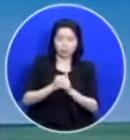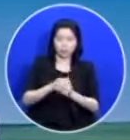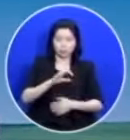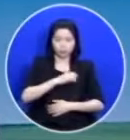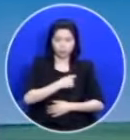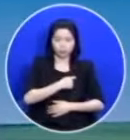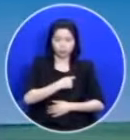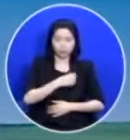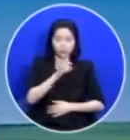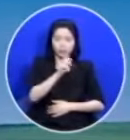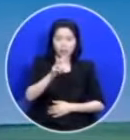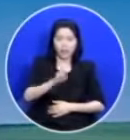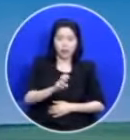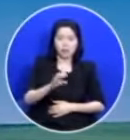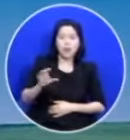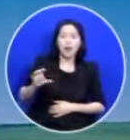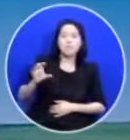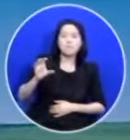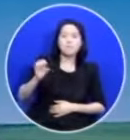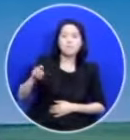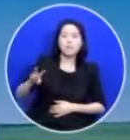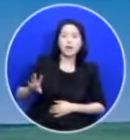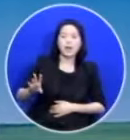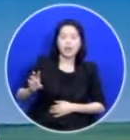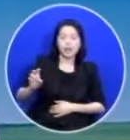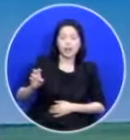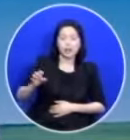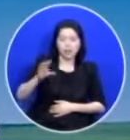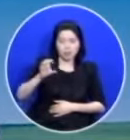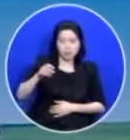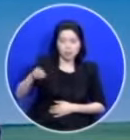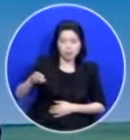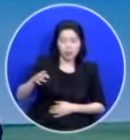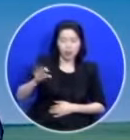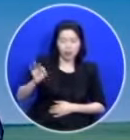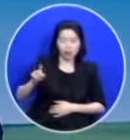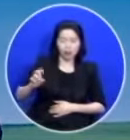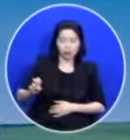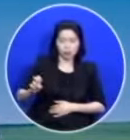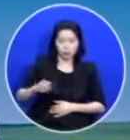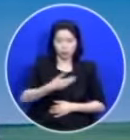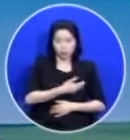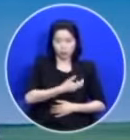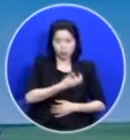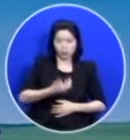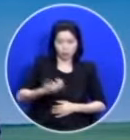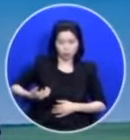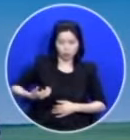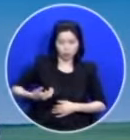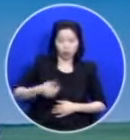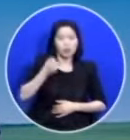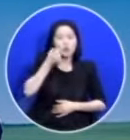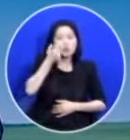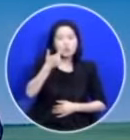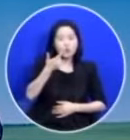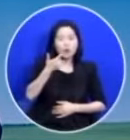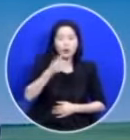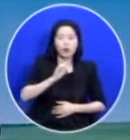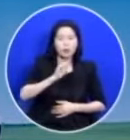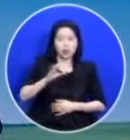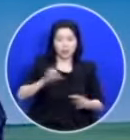폐암으로 전이 됐다는 이야기를 듣고 수술하자고 6개월밖에 살 수 없을 것 같다고 그래서